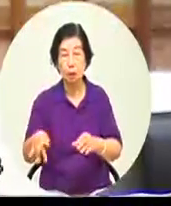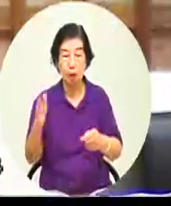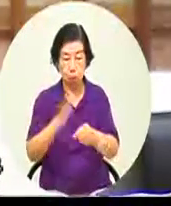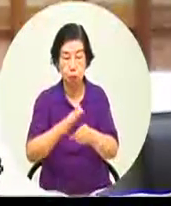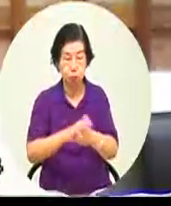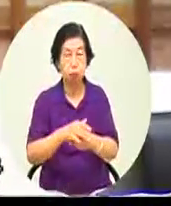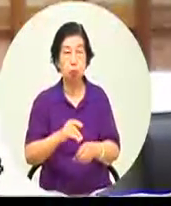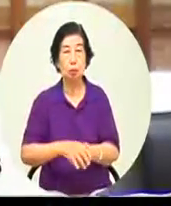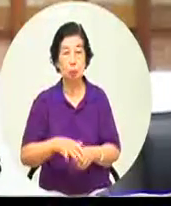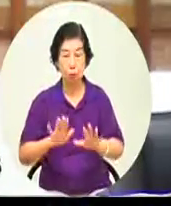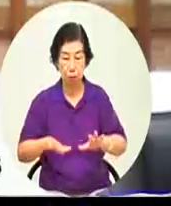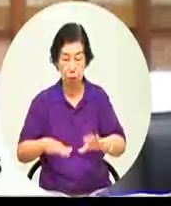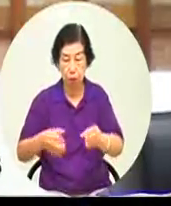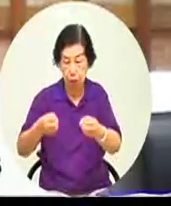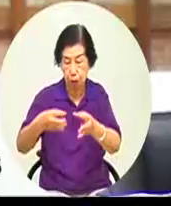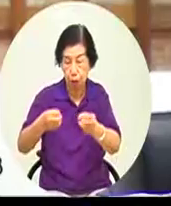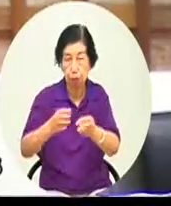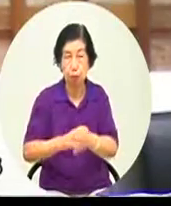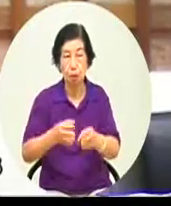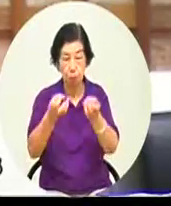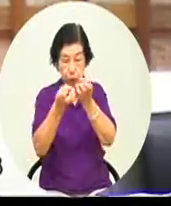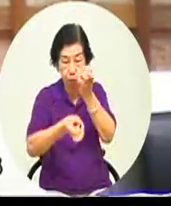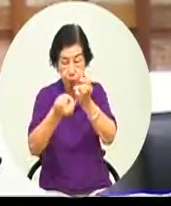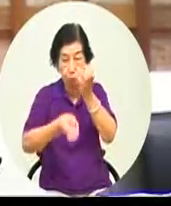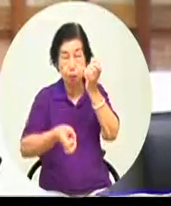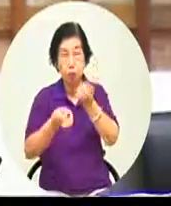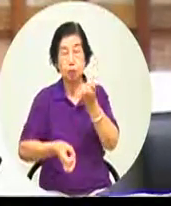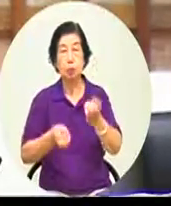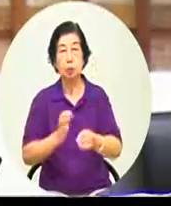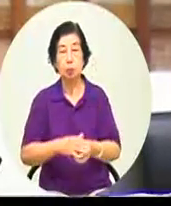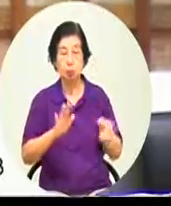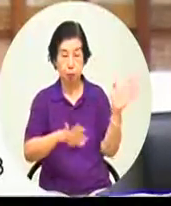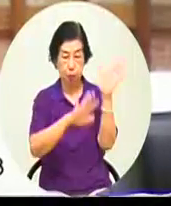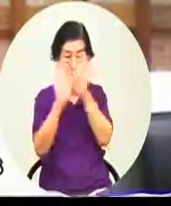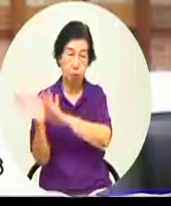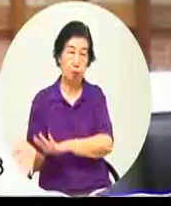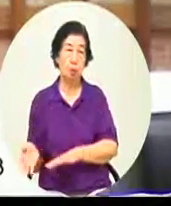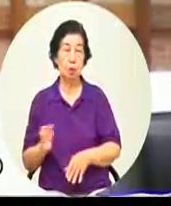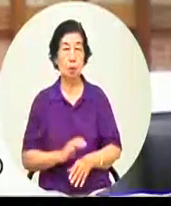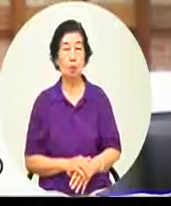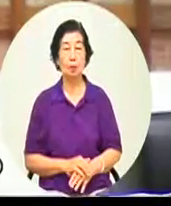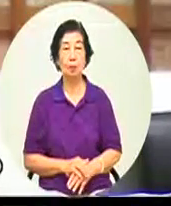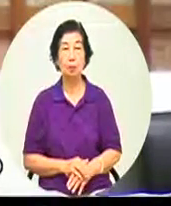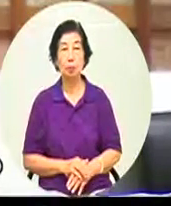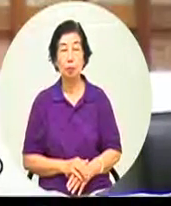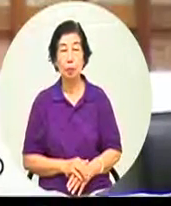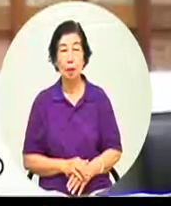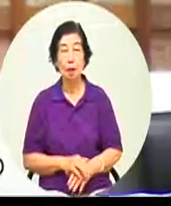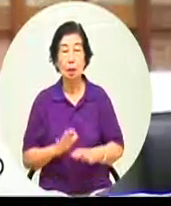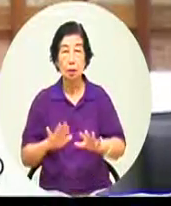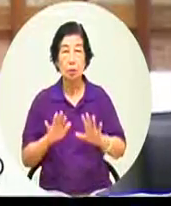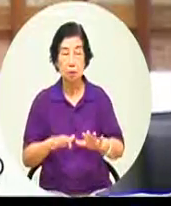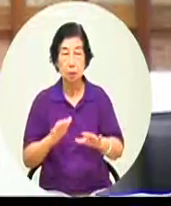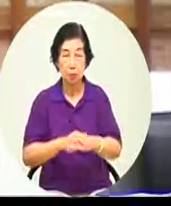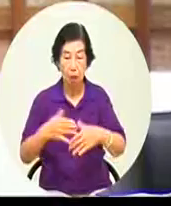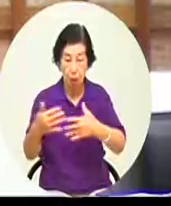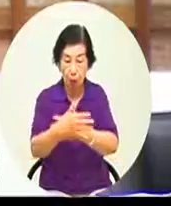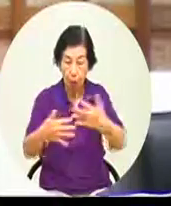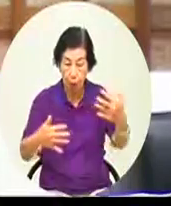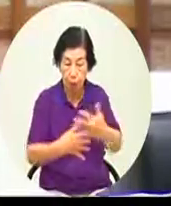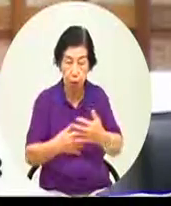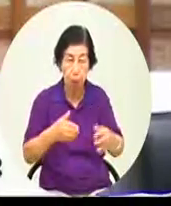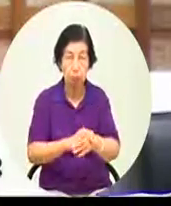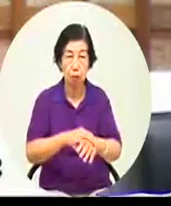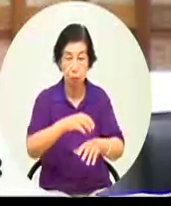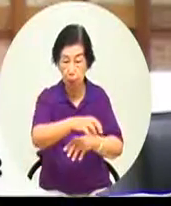讨论的一个最重要的细节。我希望在这上面来讲的话，当然我们交通网络的一个建制，可